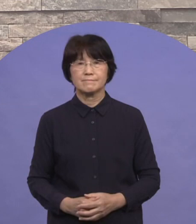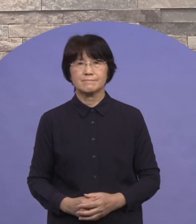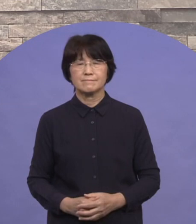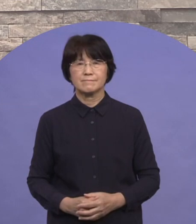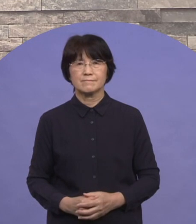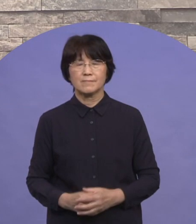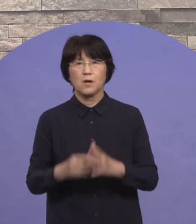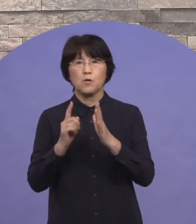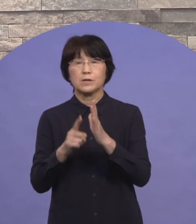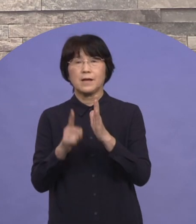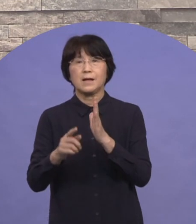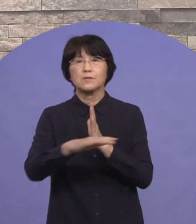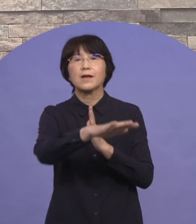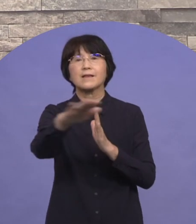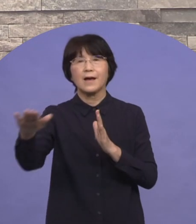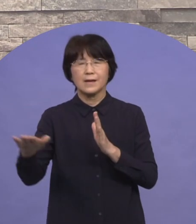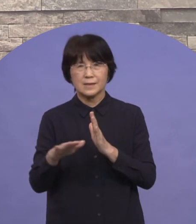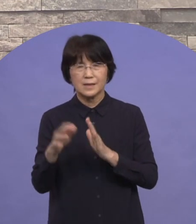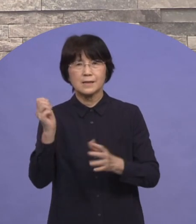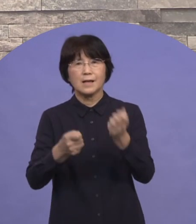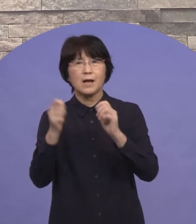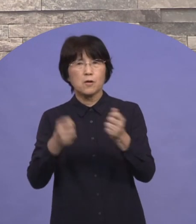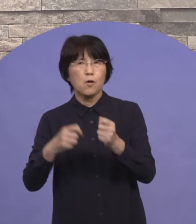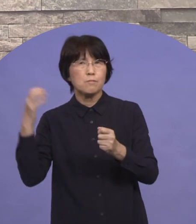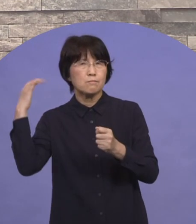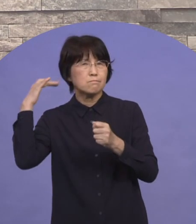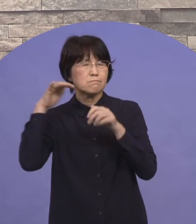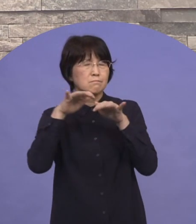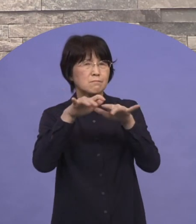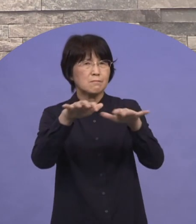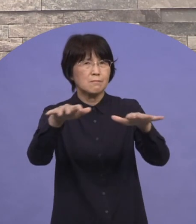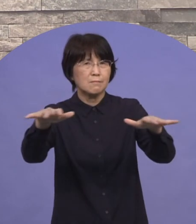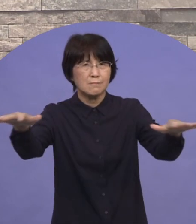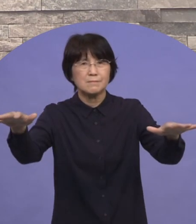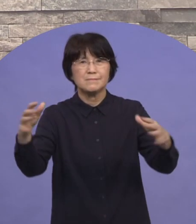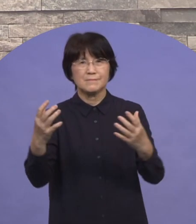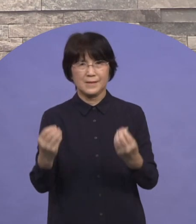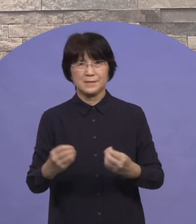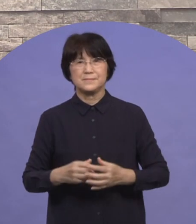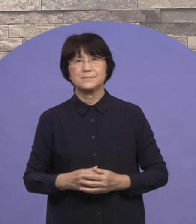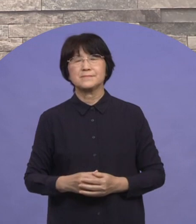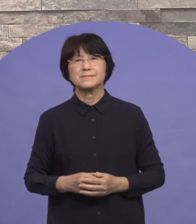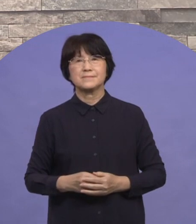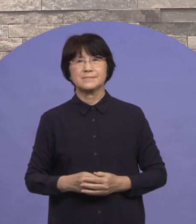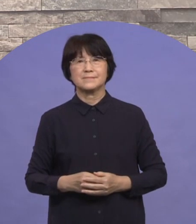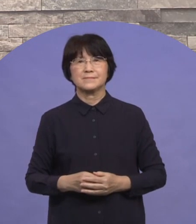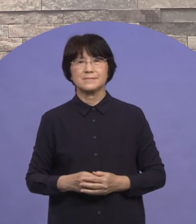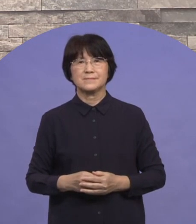境内に太鼓の迫力ある音色が響き渡りました。